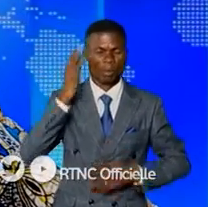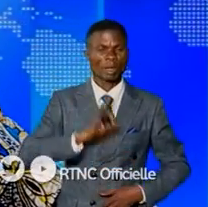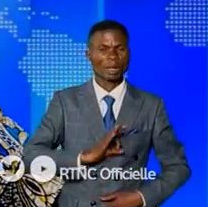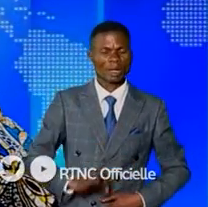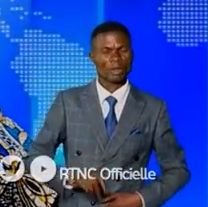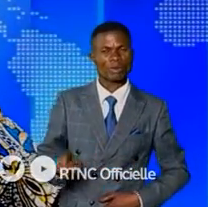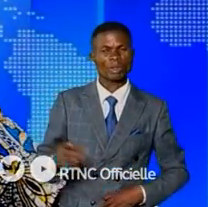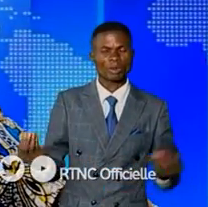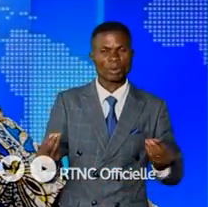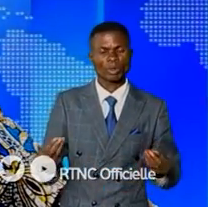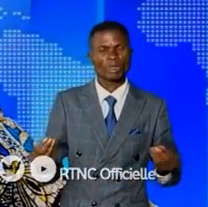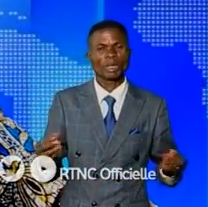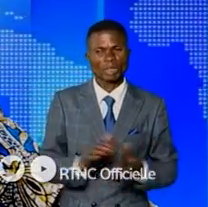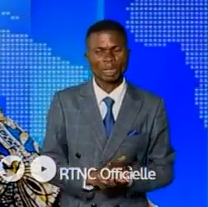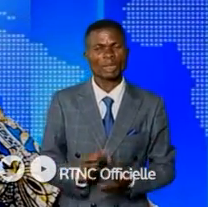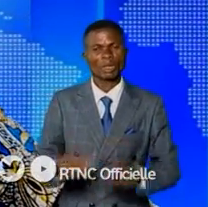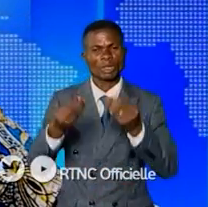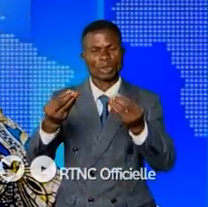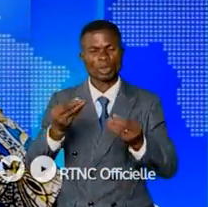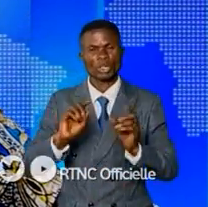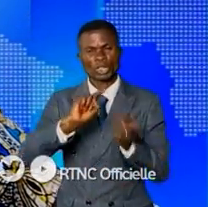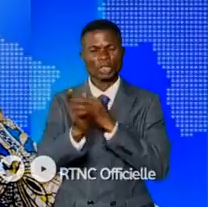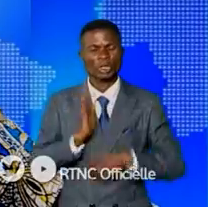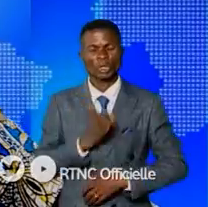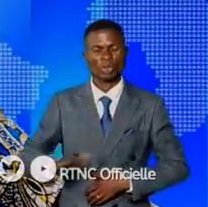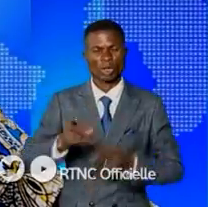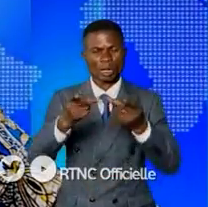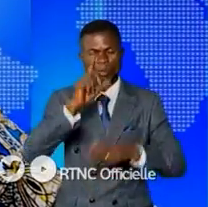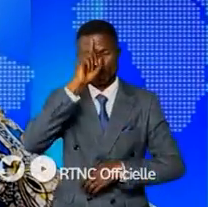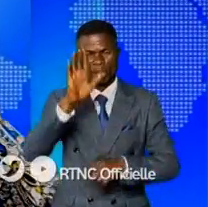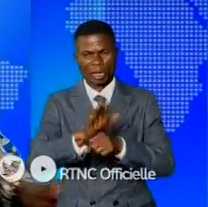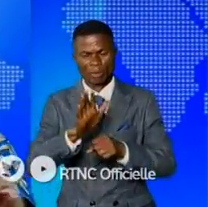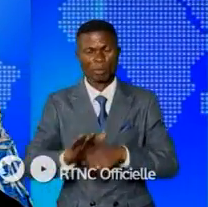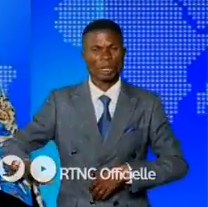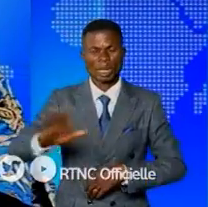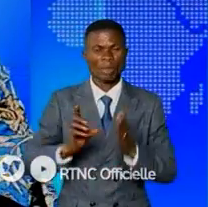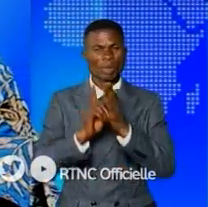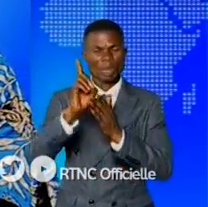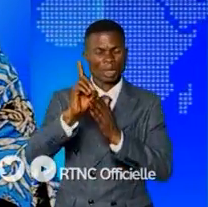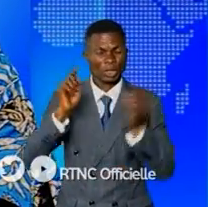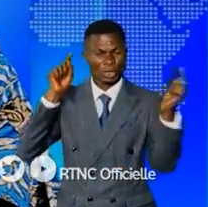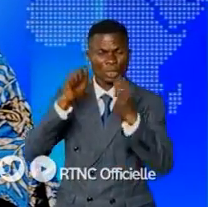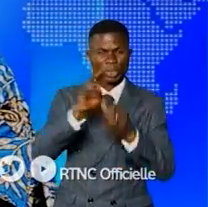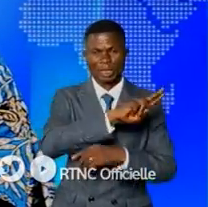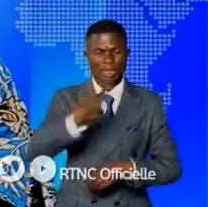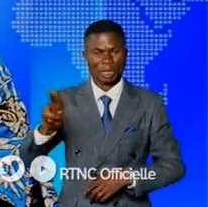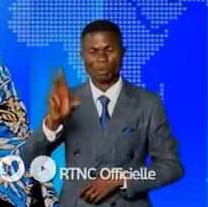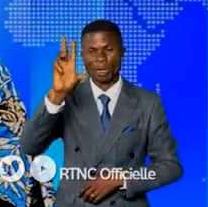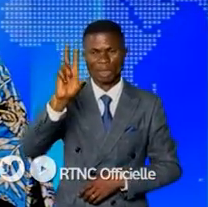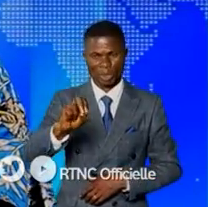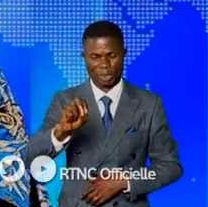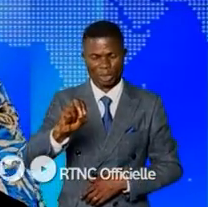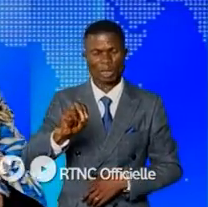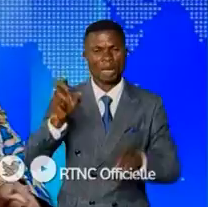Félix-Antoine Tshisekedi Tshilombo, de faire de notre nation un pôle d'intelligence et un pays émergent d'ici à l'horizon 2030.